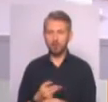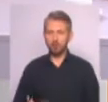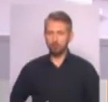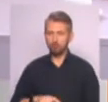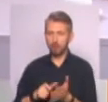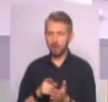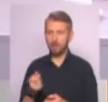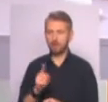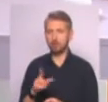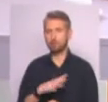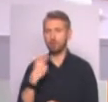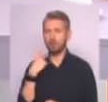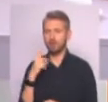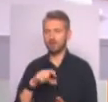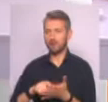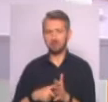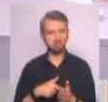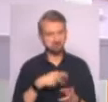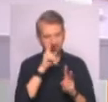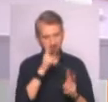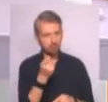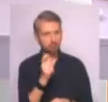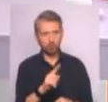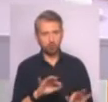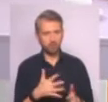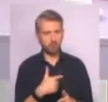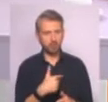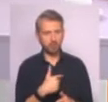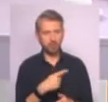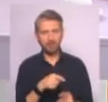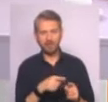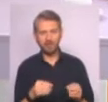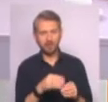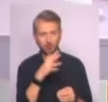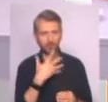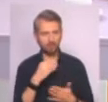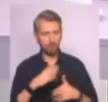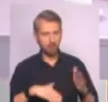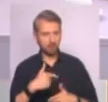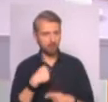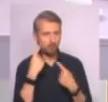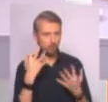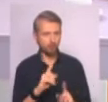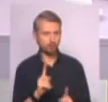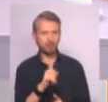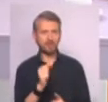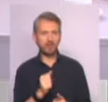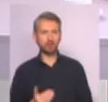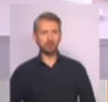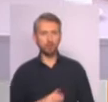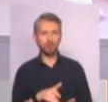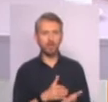за те, що були борги за комунальні послуги? Ні, невідомо. Такого жодного випадку, ну, навіть за 10 років своєї практики, я не чув, щоб за